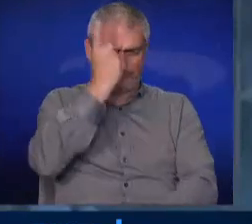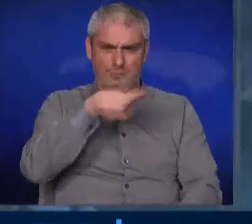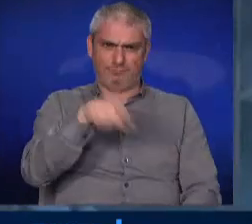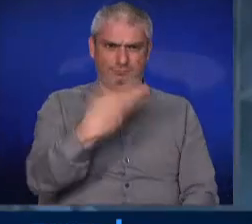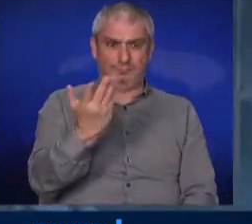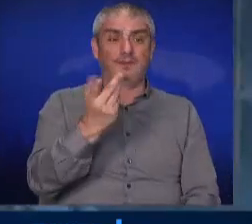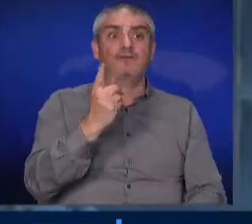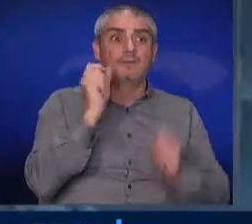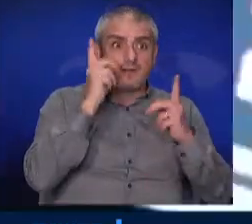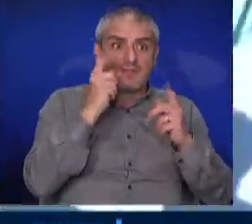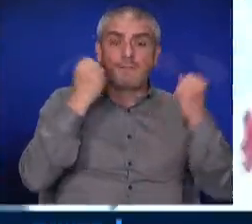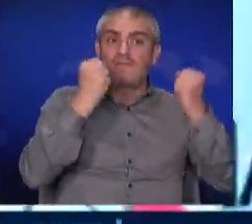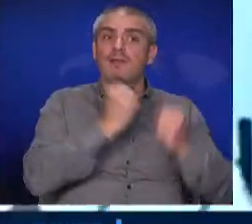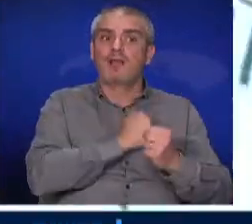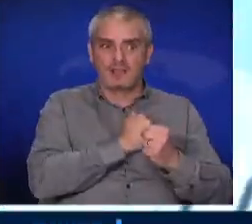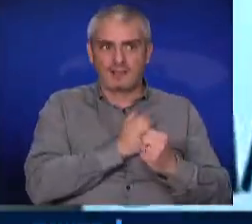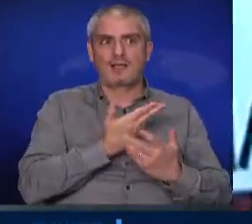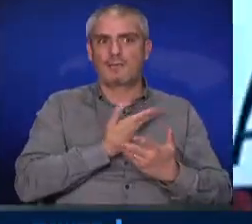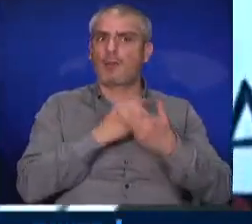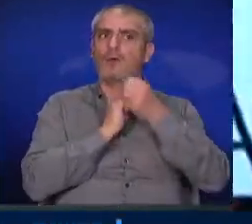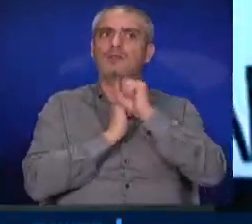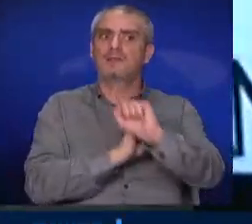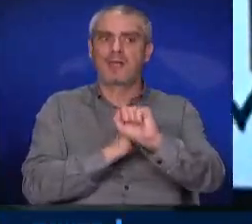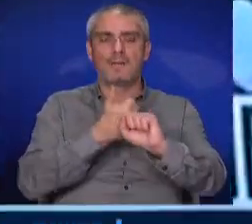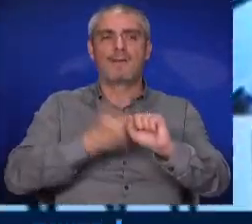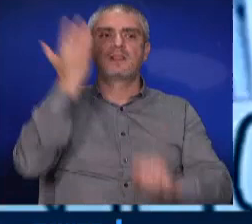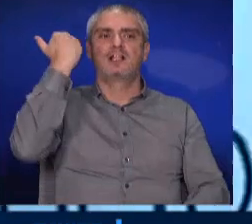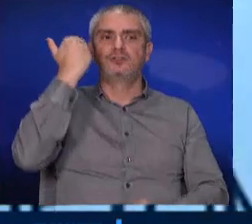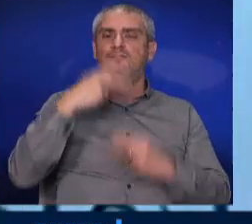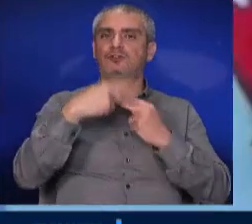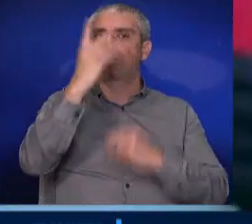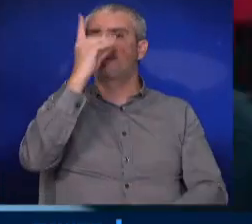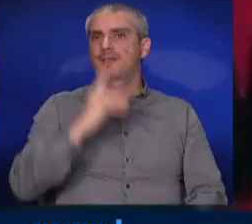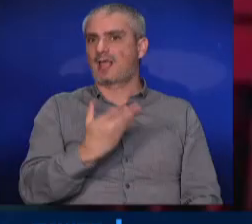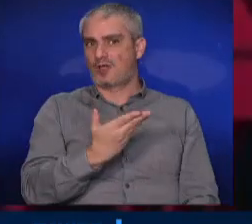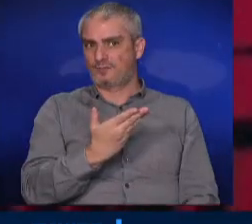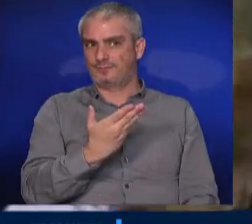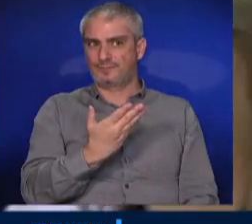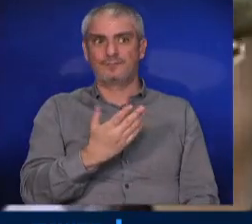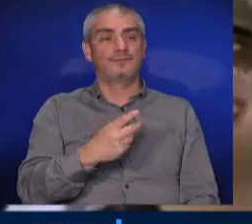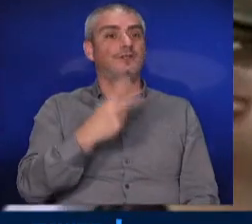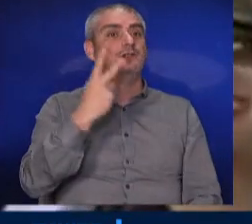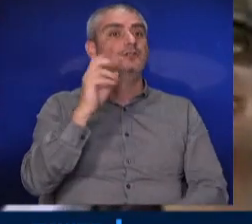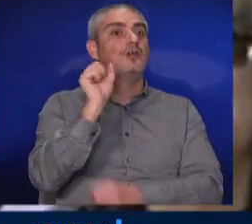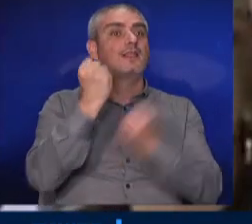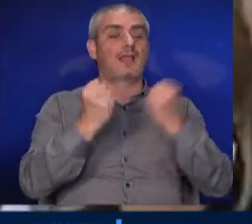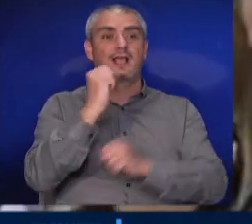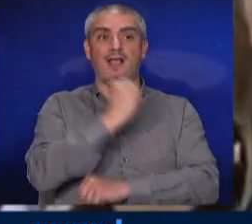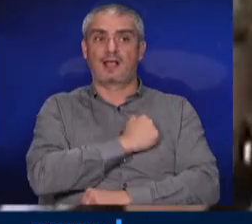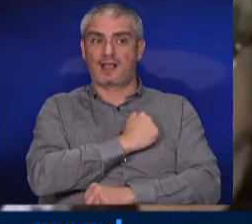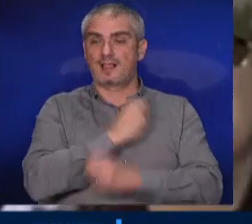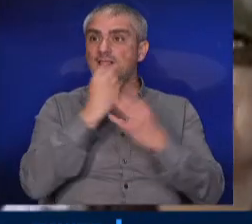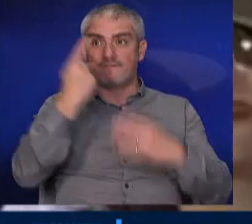ובאופן לא מפתיע, המפגינים הקנדים גם קיבלו תמיכה ממנהיג לשעבר של השכנה מדרום. Great Canadian truckers to know